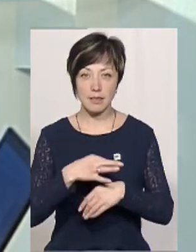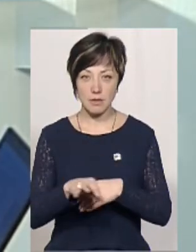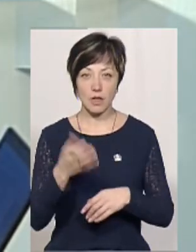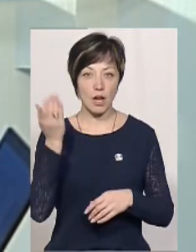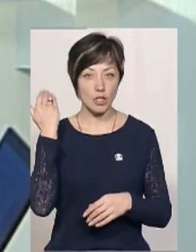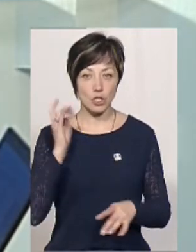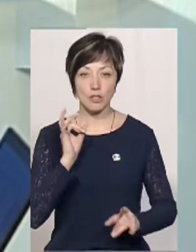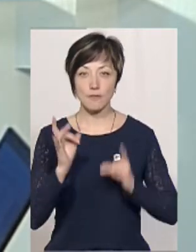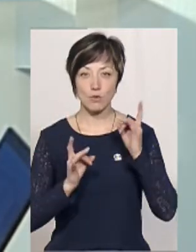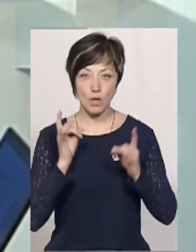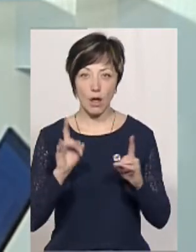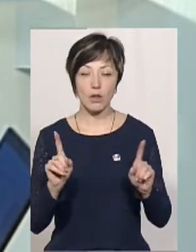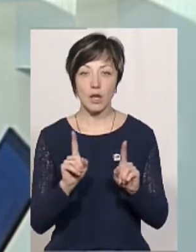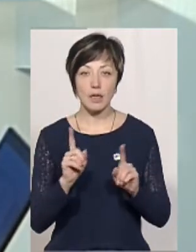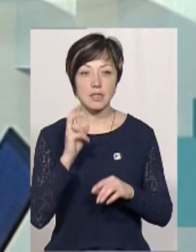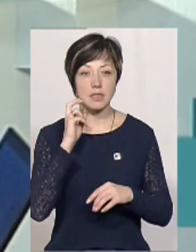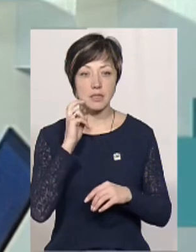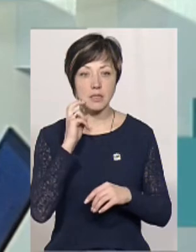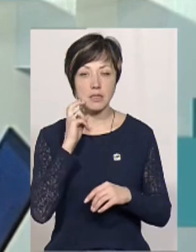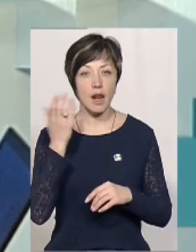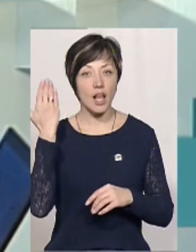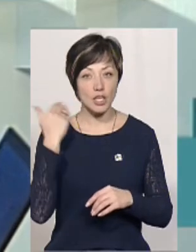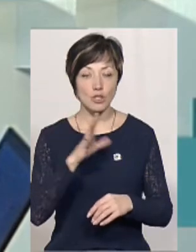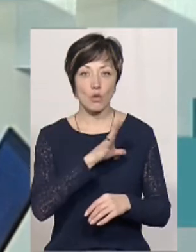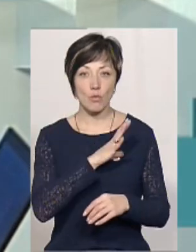воно звучало як сексуальне